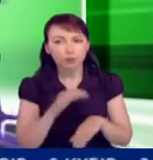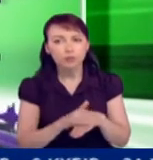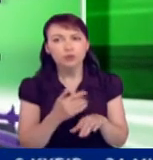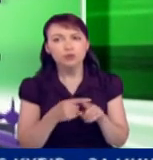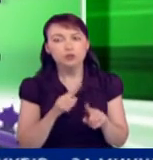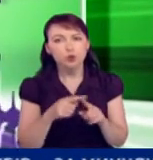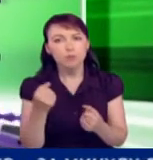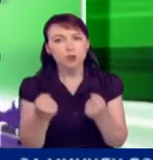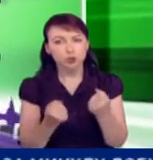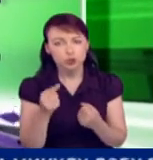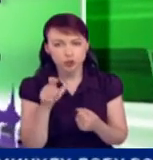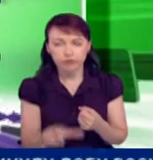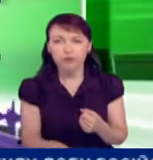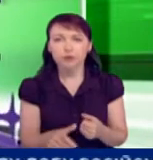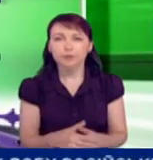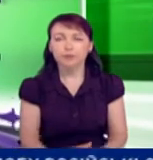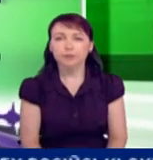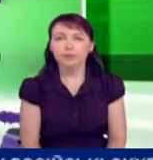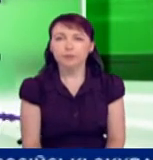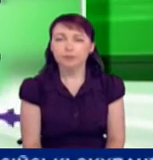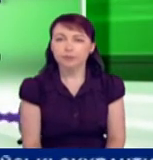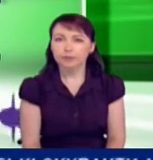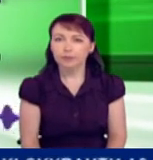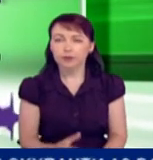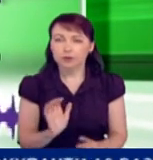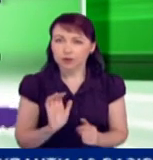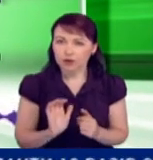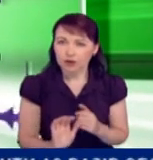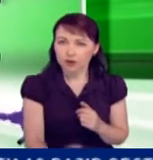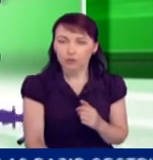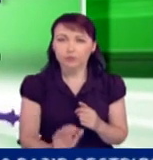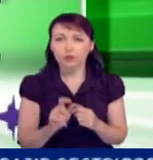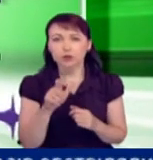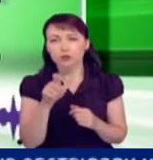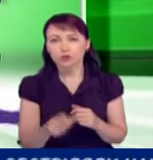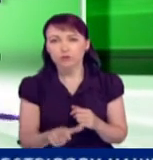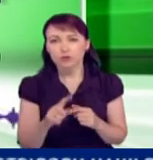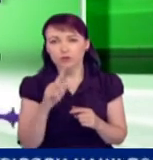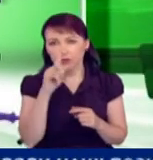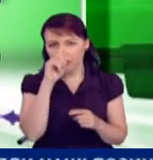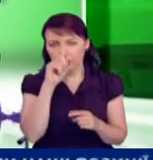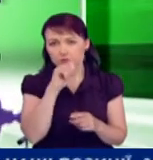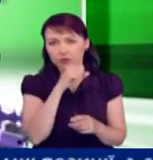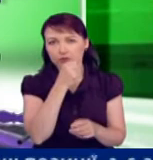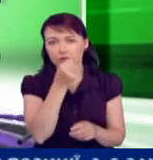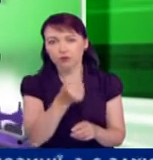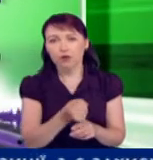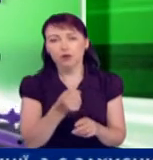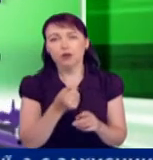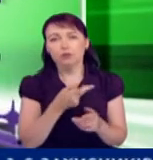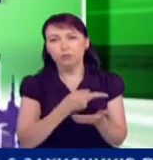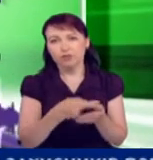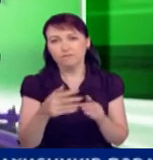машиніст, далеко застосував екстрене гальмування. Людина травмувалася із платформи, забрала швидка,